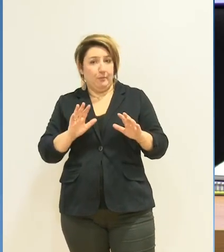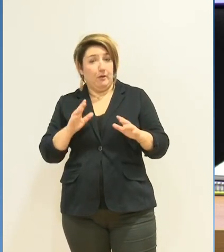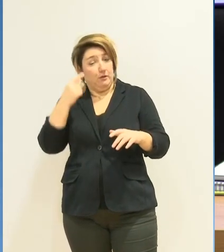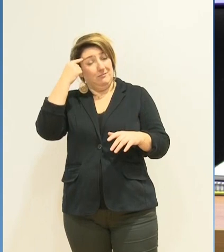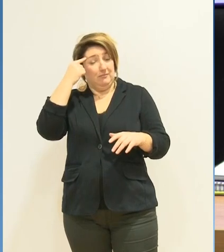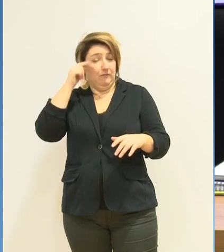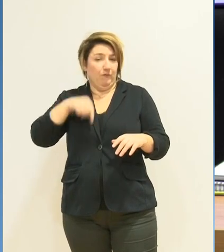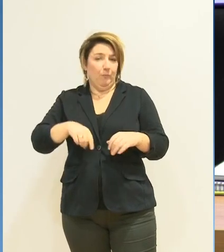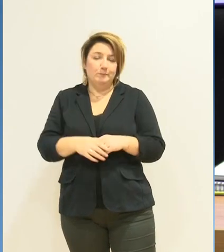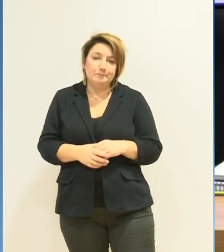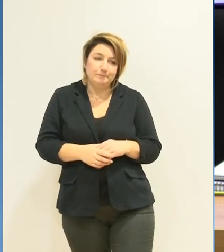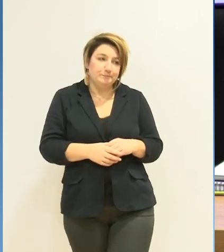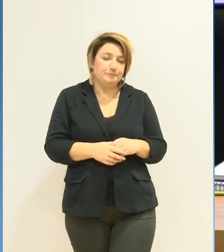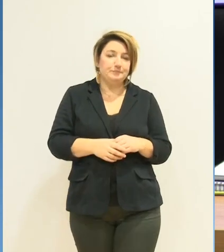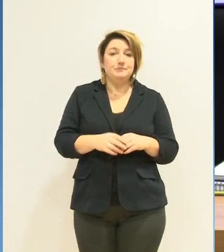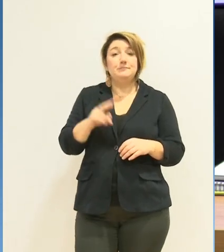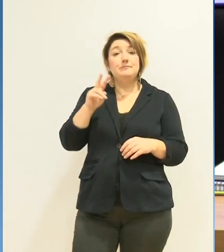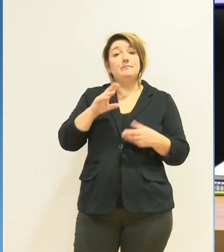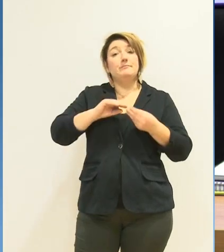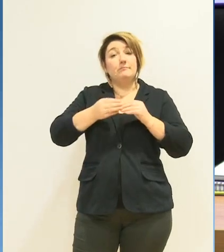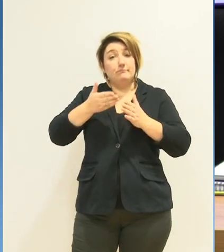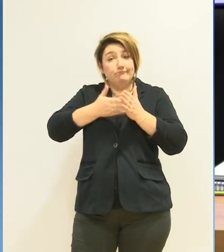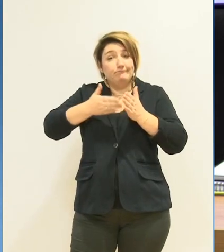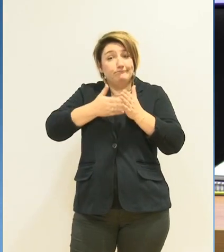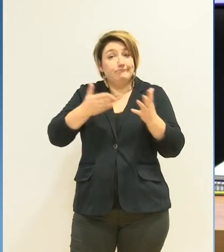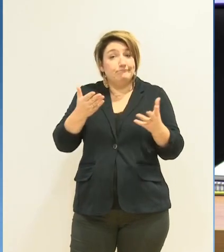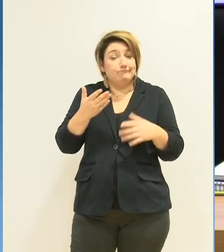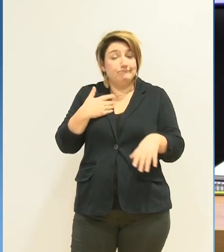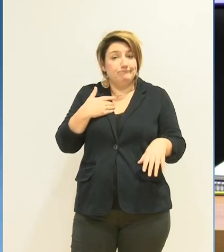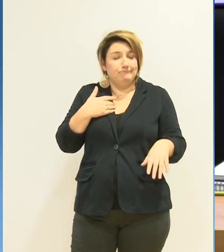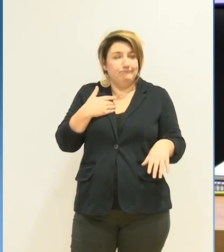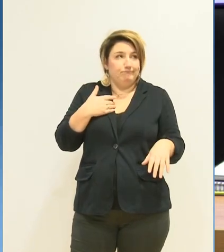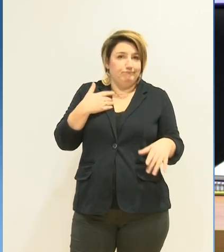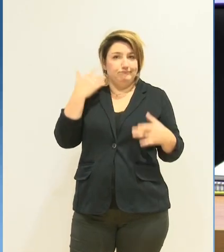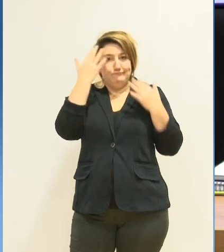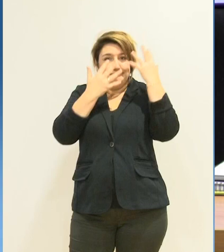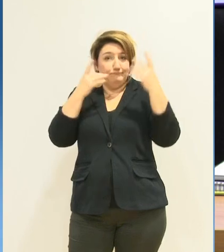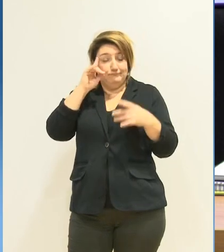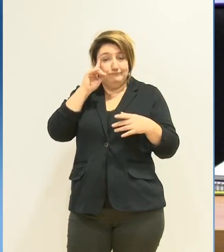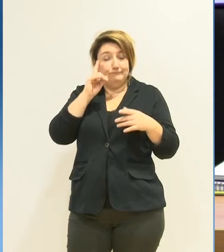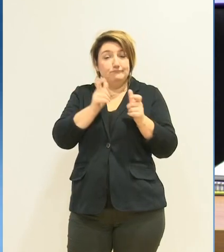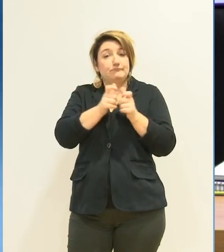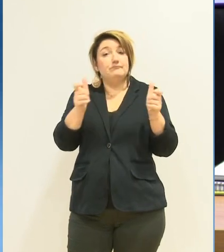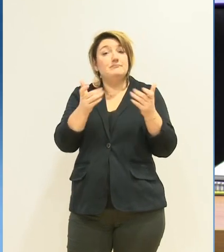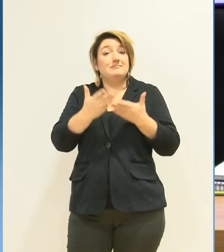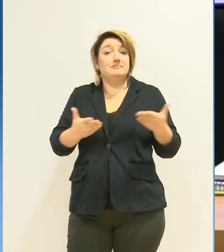que la situation financière de la collectivité est mauvaise